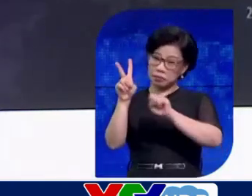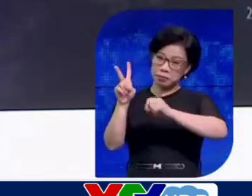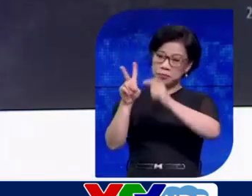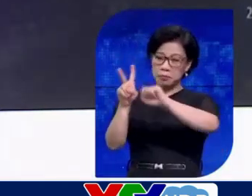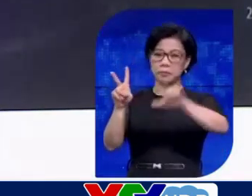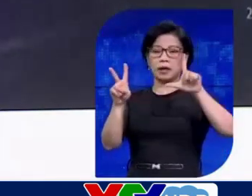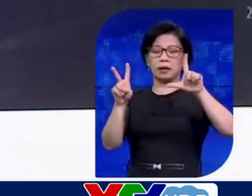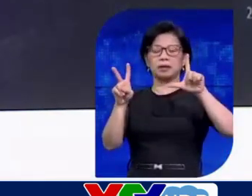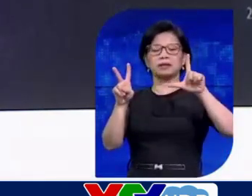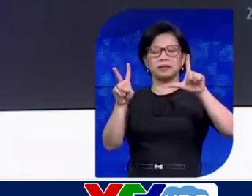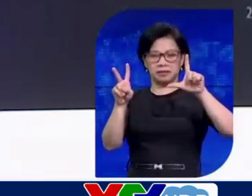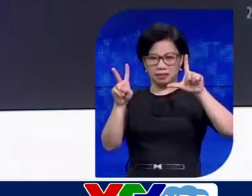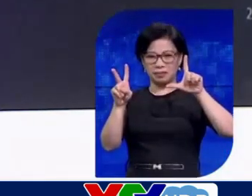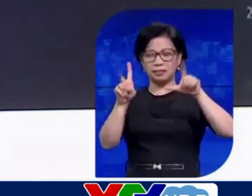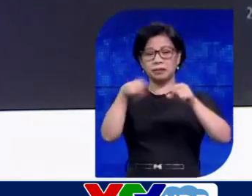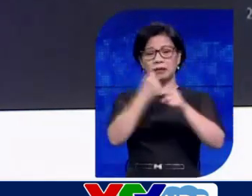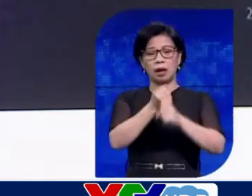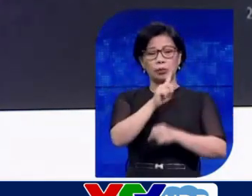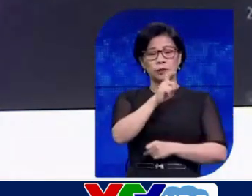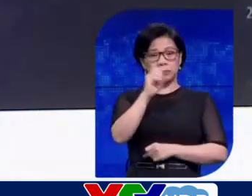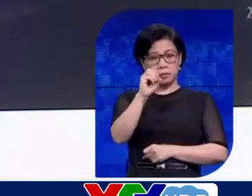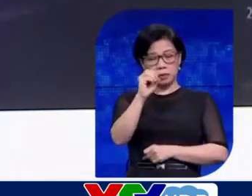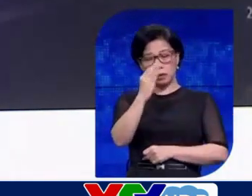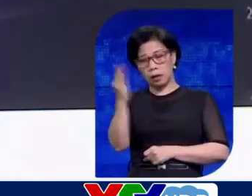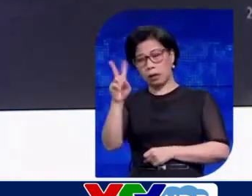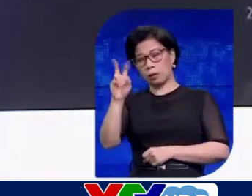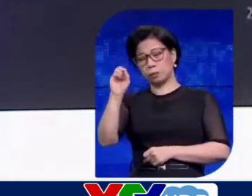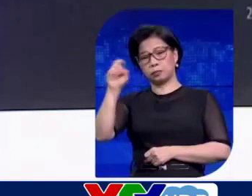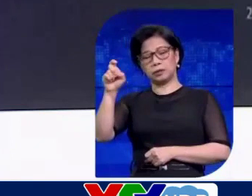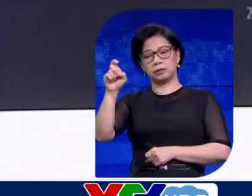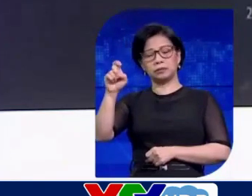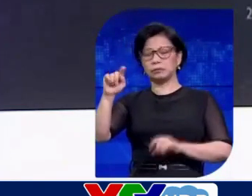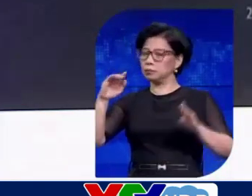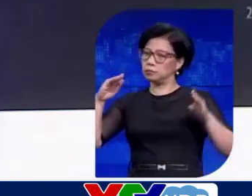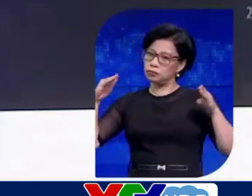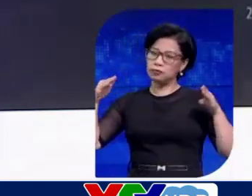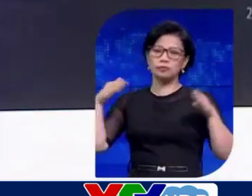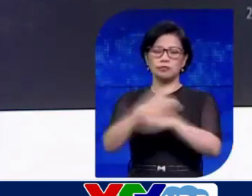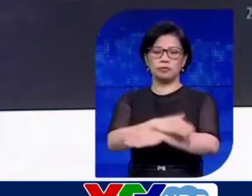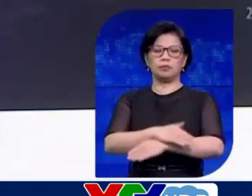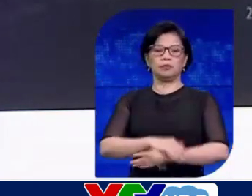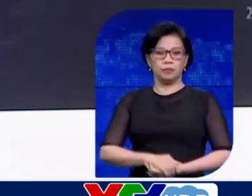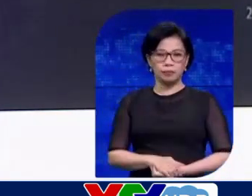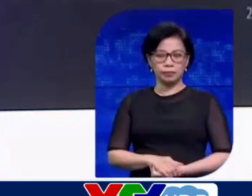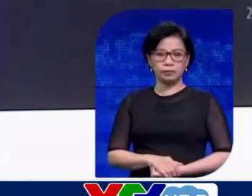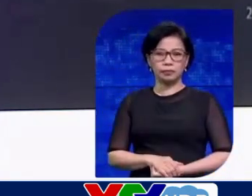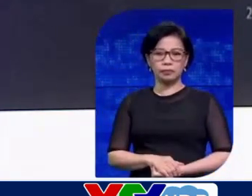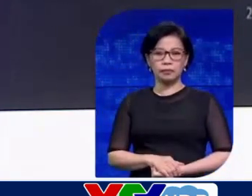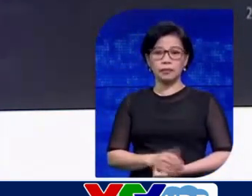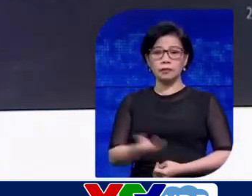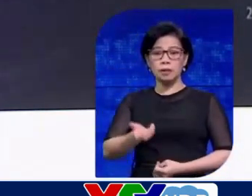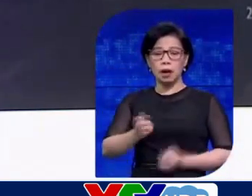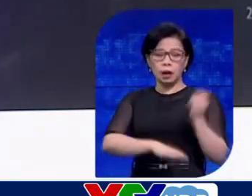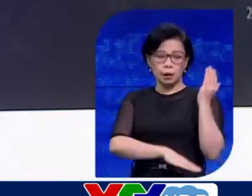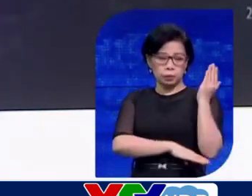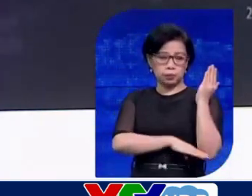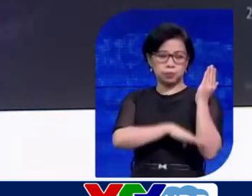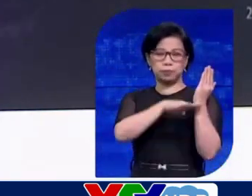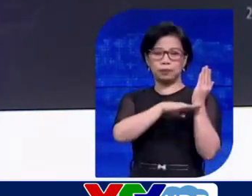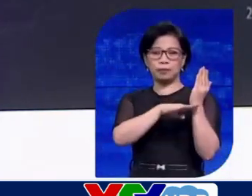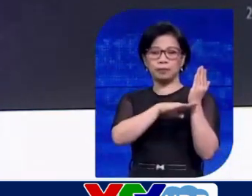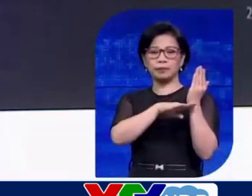năm 1990 đến năm 2009 thì lại trái ngược. Đa số là những cột lũ cao hơn mức